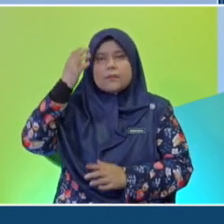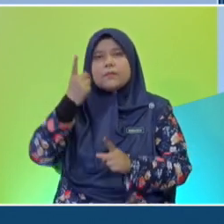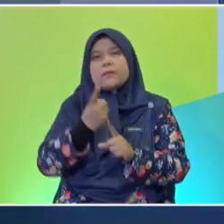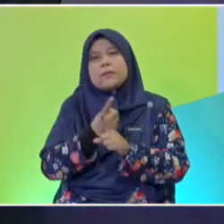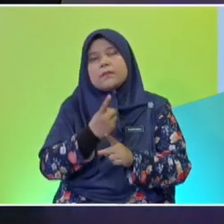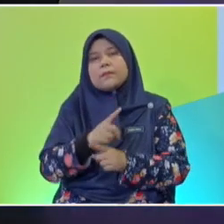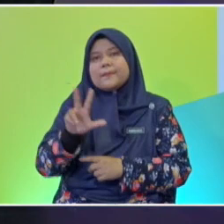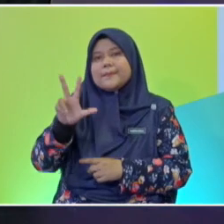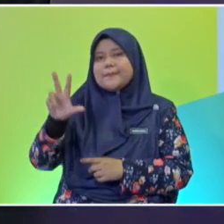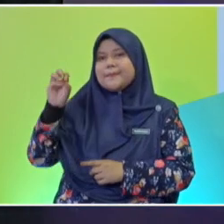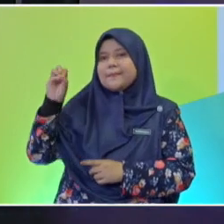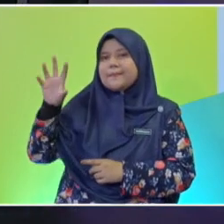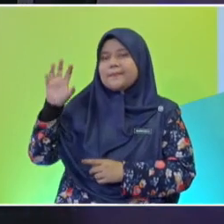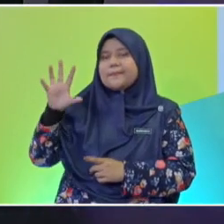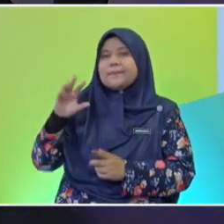bintang